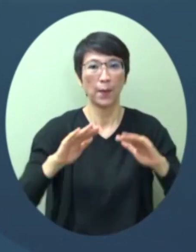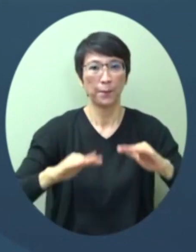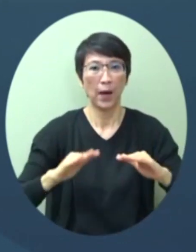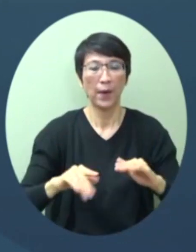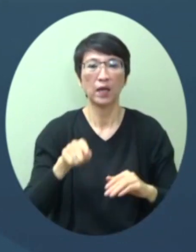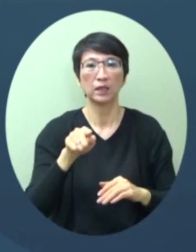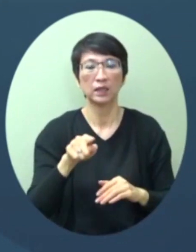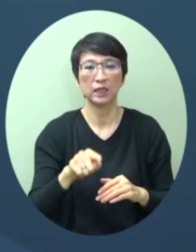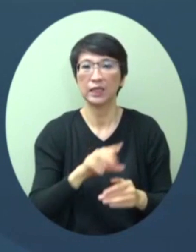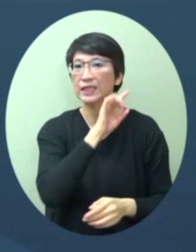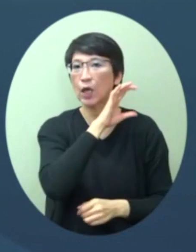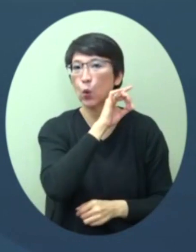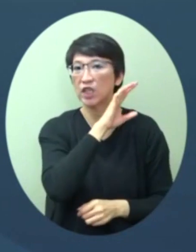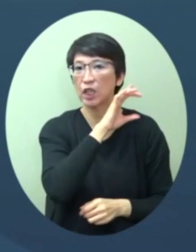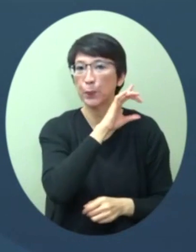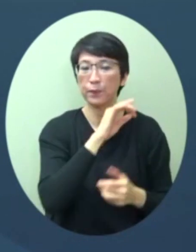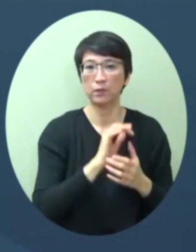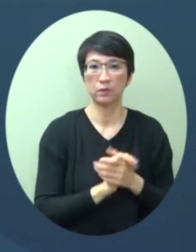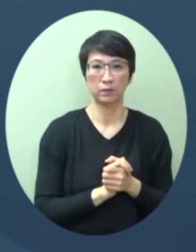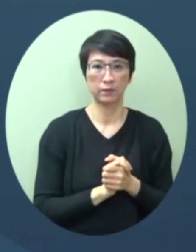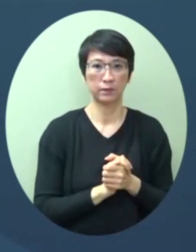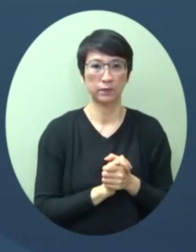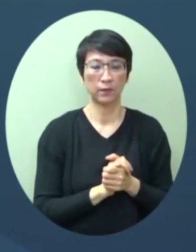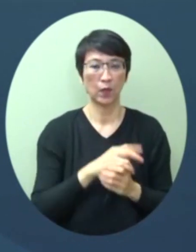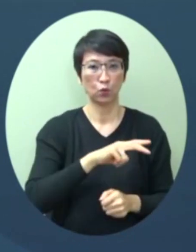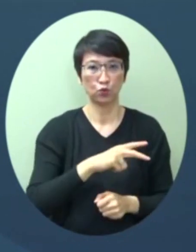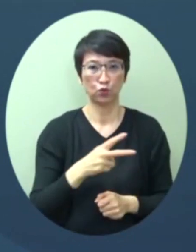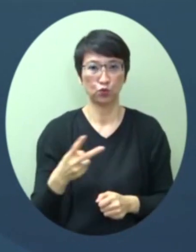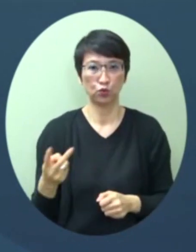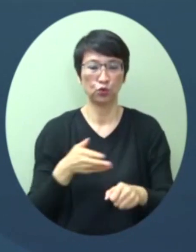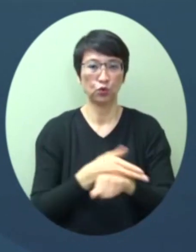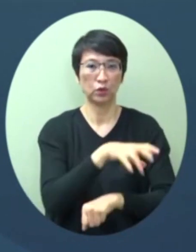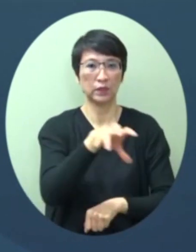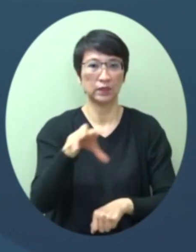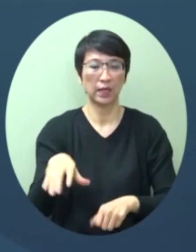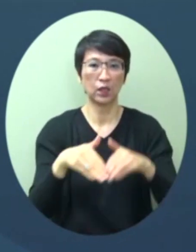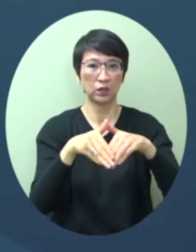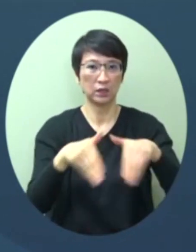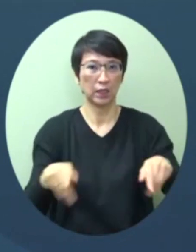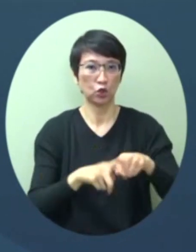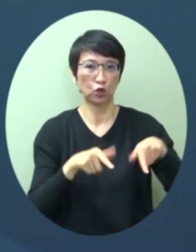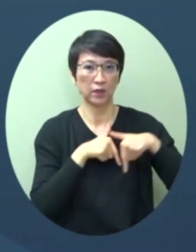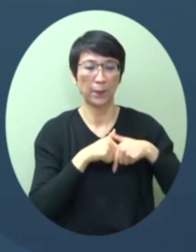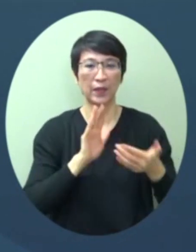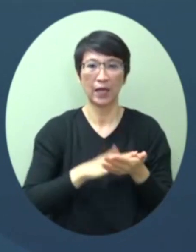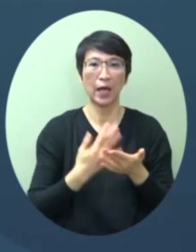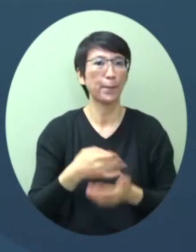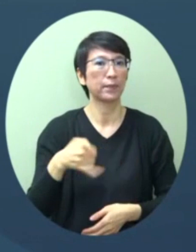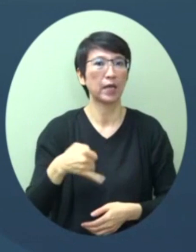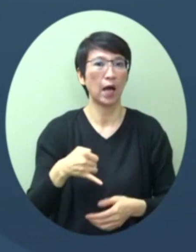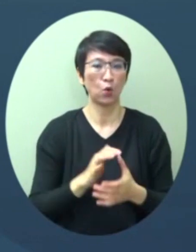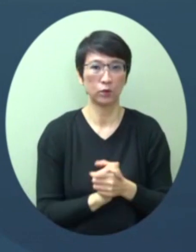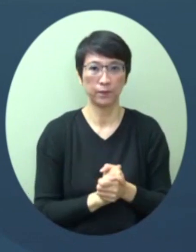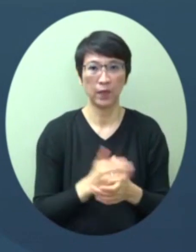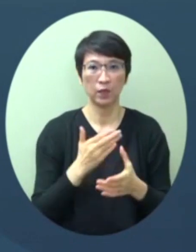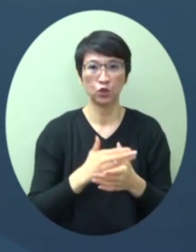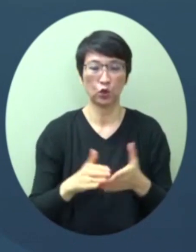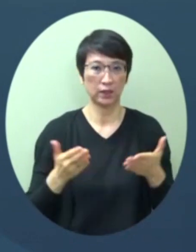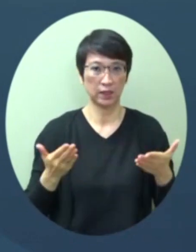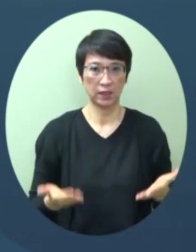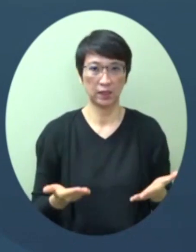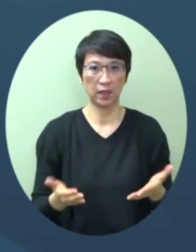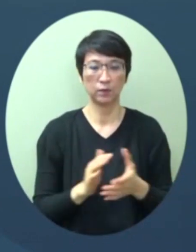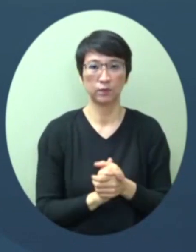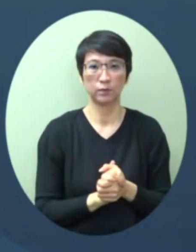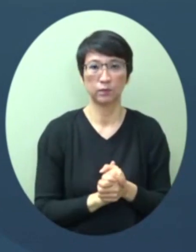这些酒店会转做社区隔离的设施但也不足够所以现在我们是